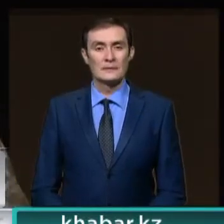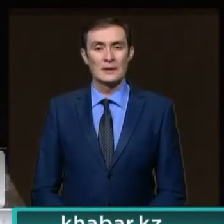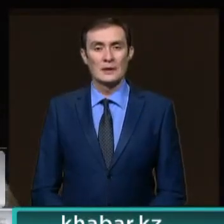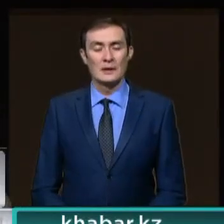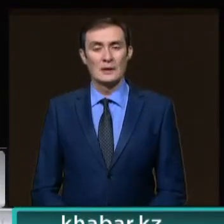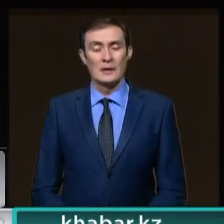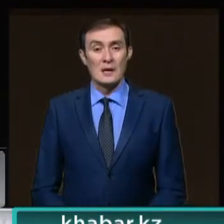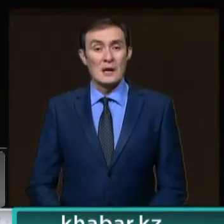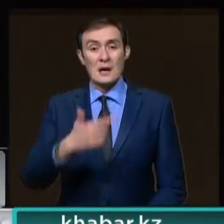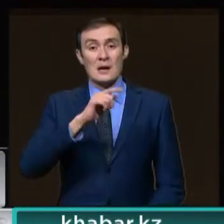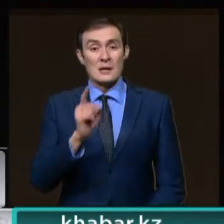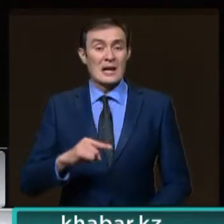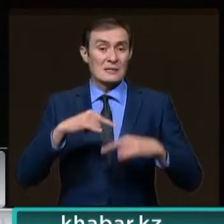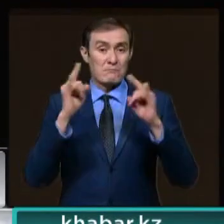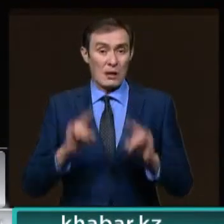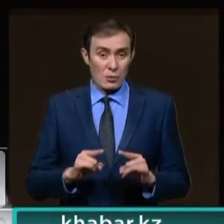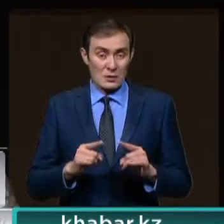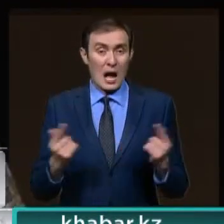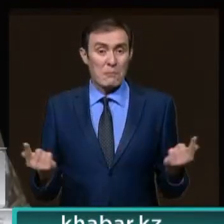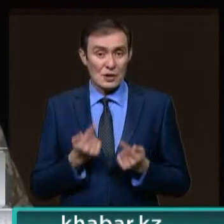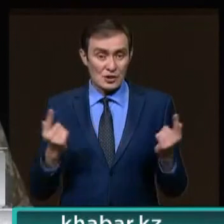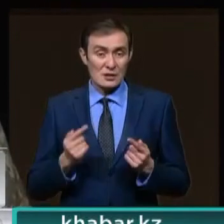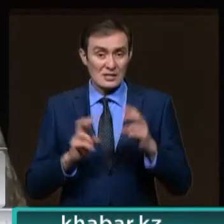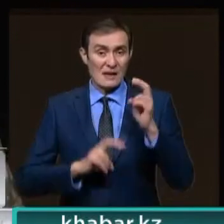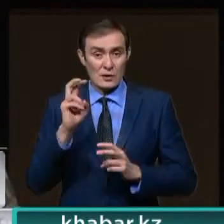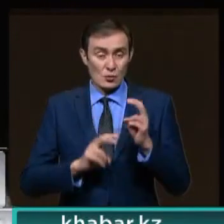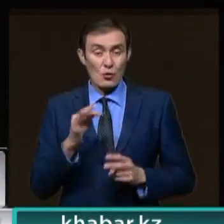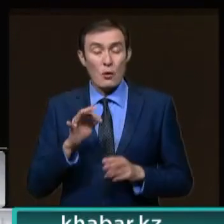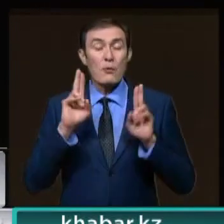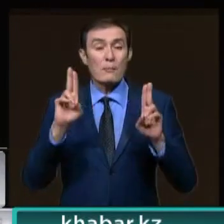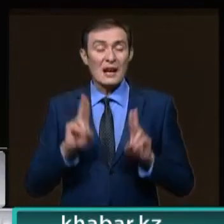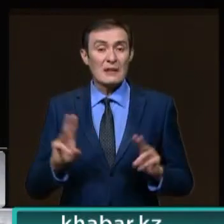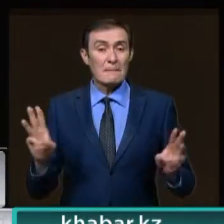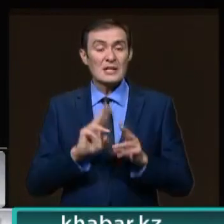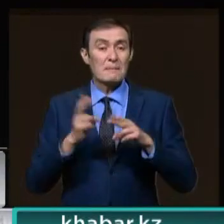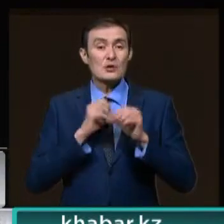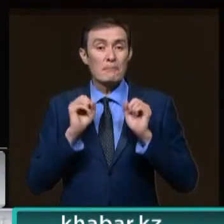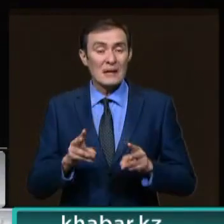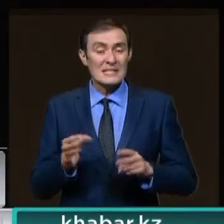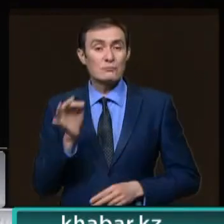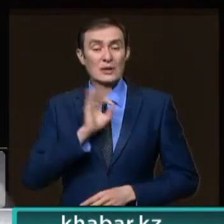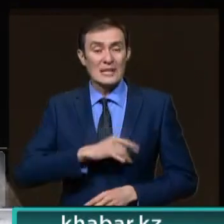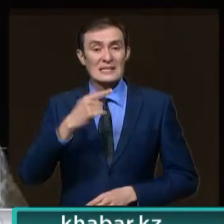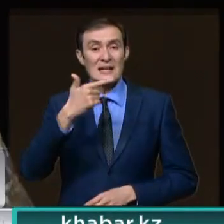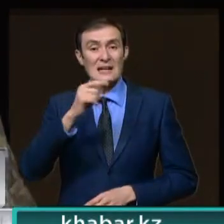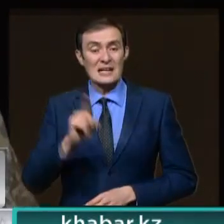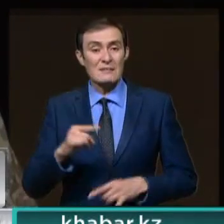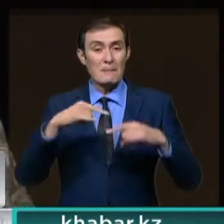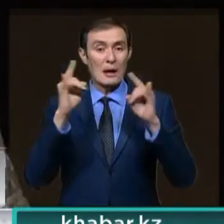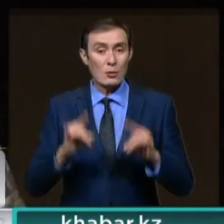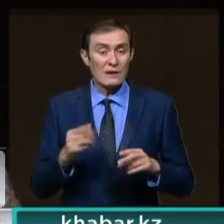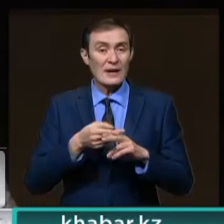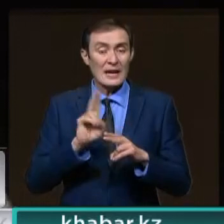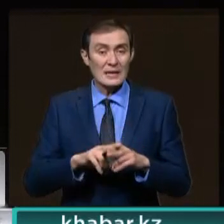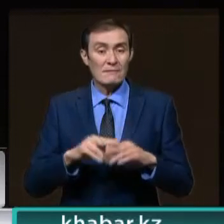Газ баллоны обыкновенные, заводские, но дело в том, что в соответствии с правилом пожарной безопасности эксплуатация газовых баллонов на